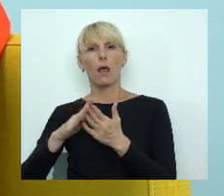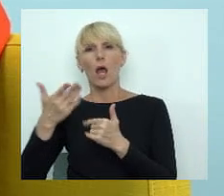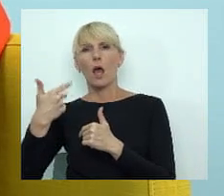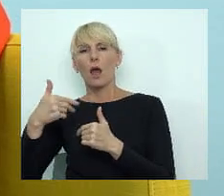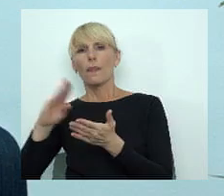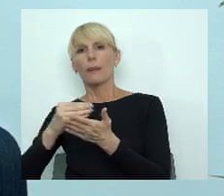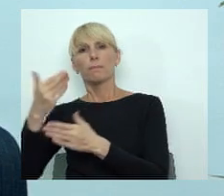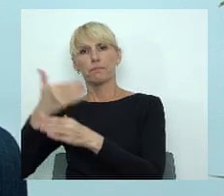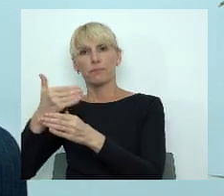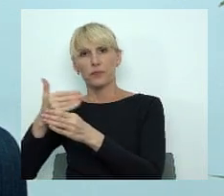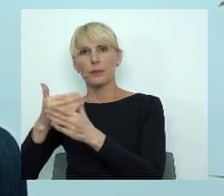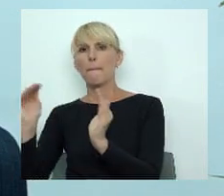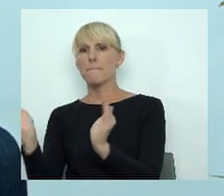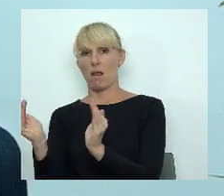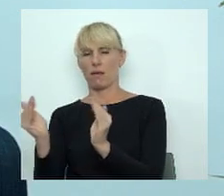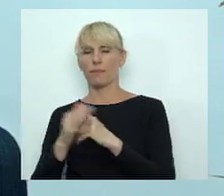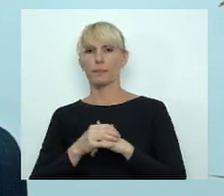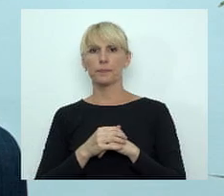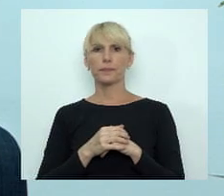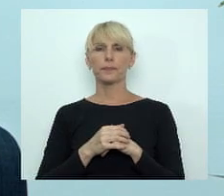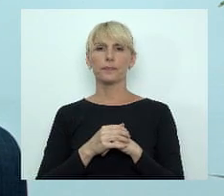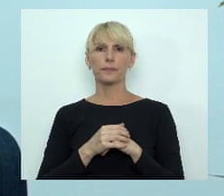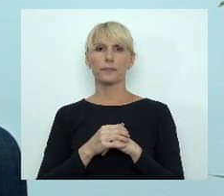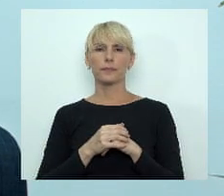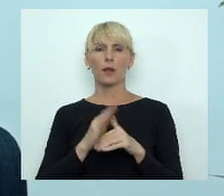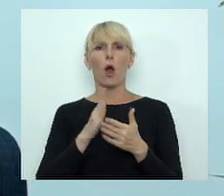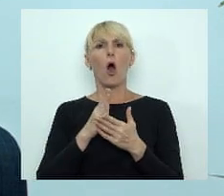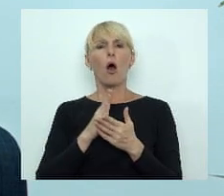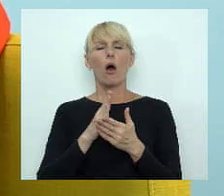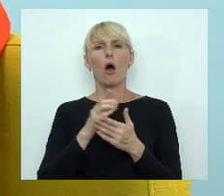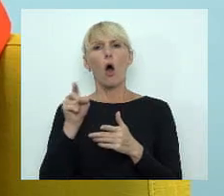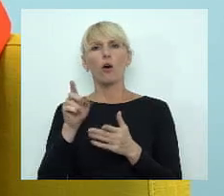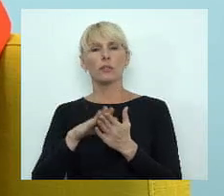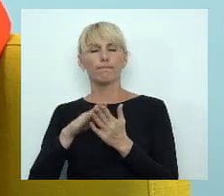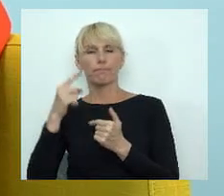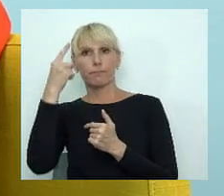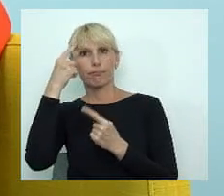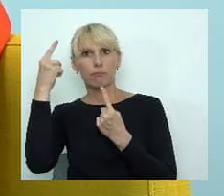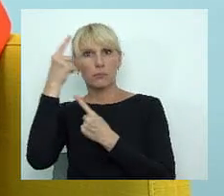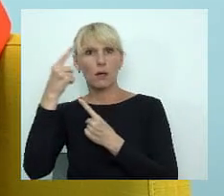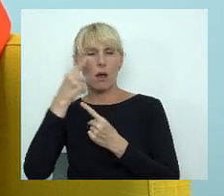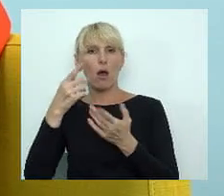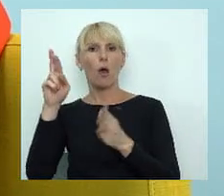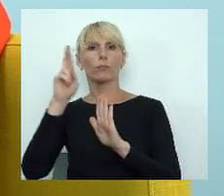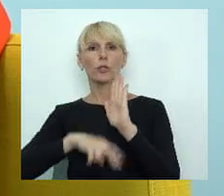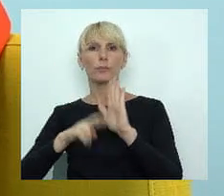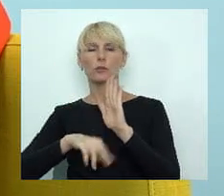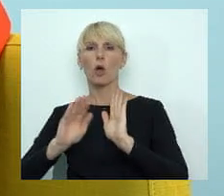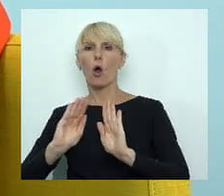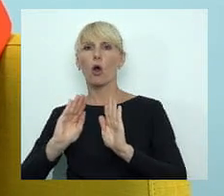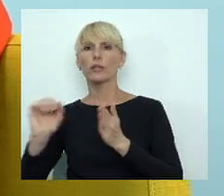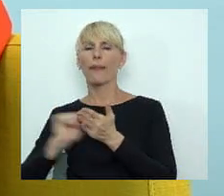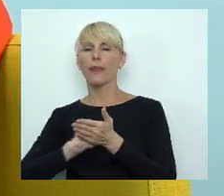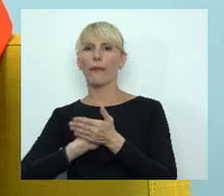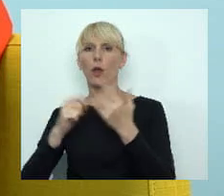podmioty mniejsze. Ja myślę, że one bardzo często nie miały w ogóle takiego wyobrażenia, że przepisy o ochronie danych osobowych również ich